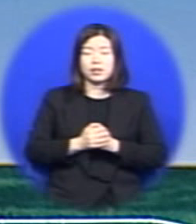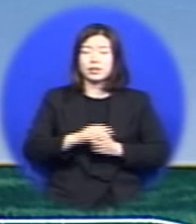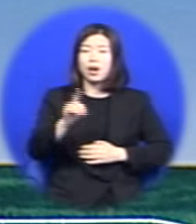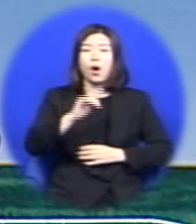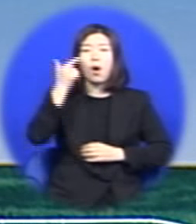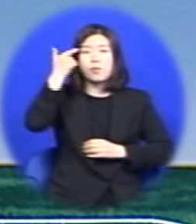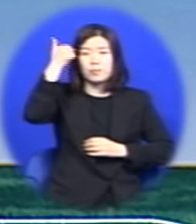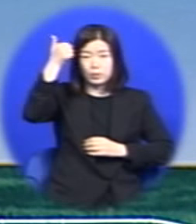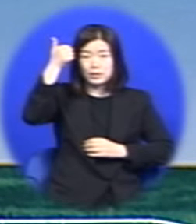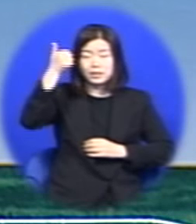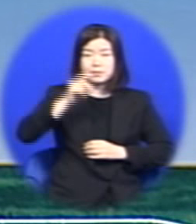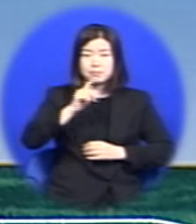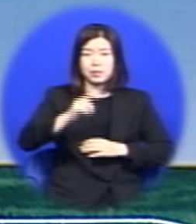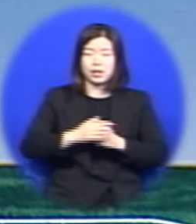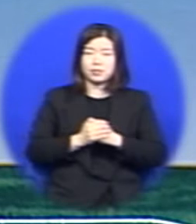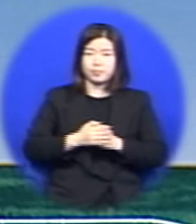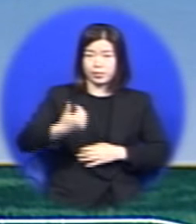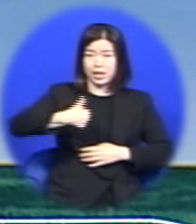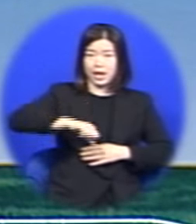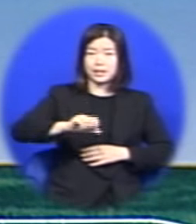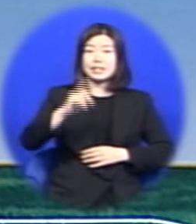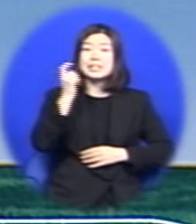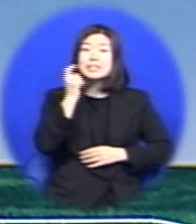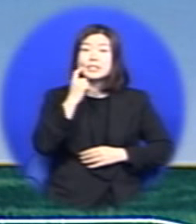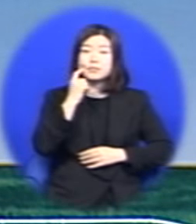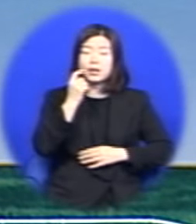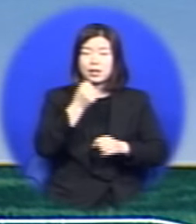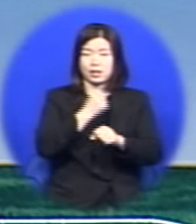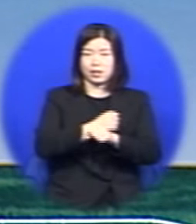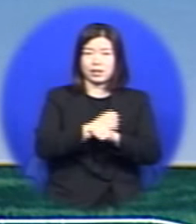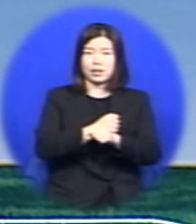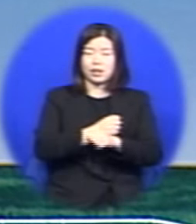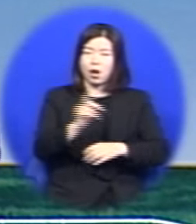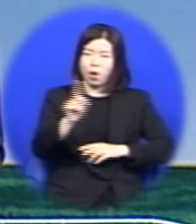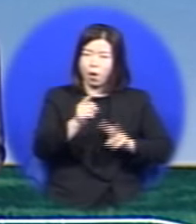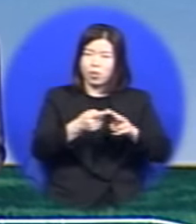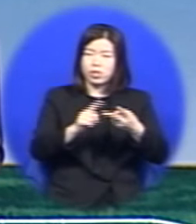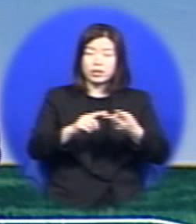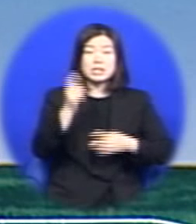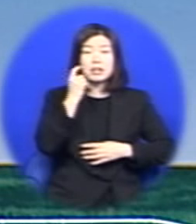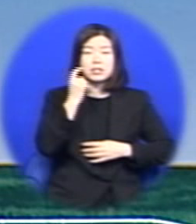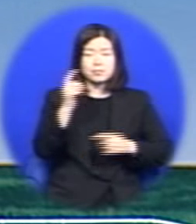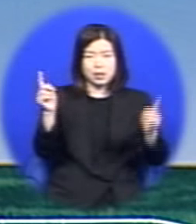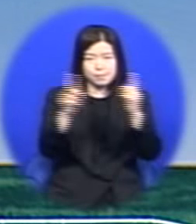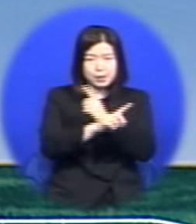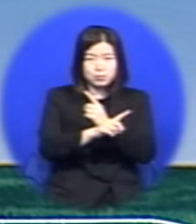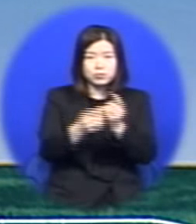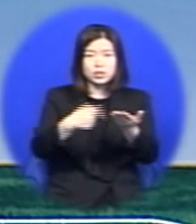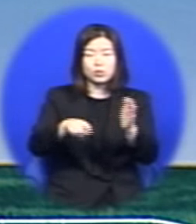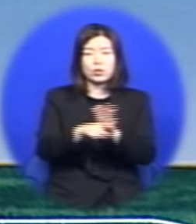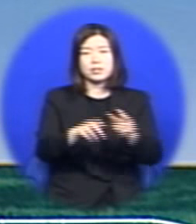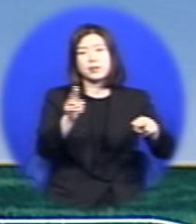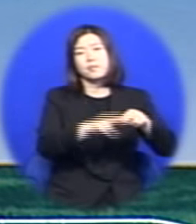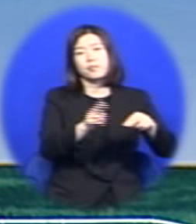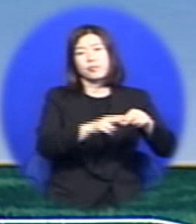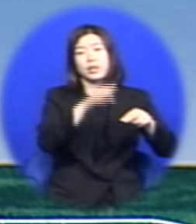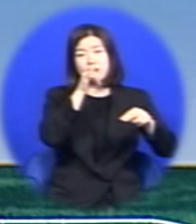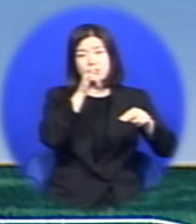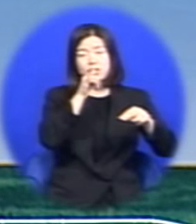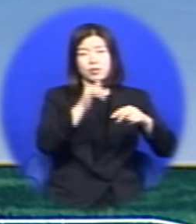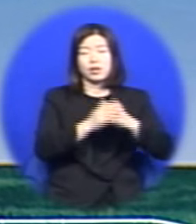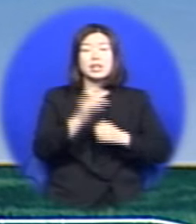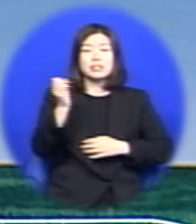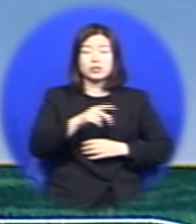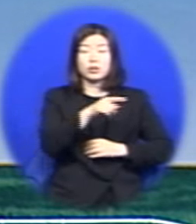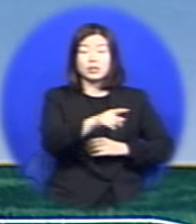어느 목사님이 아들이 거짓말을 하더랍니다. 어떻든지 거짓말을 고쳐주려고 매를 댔습니다.